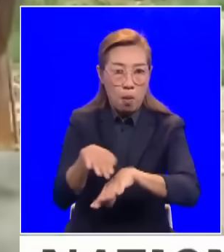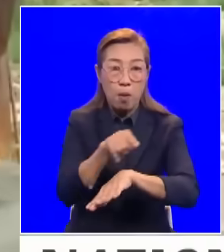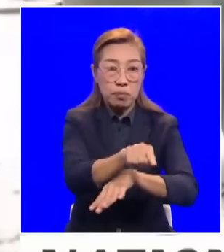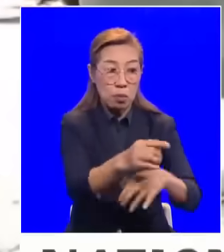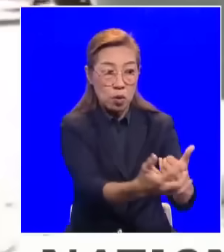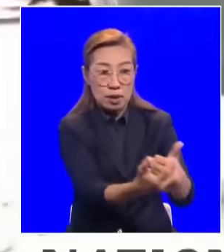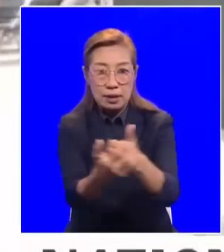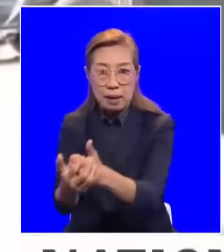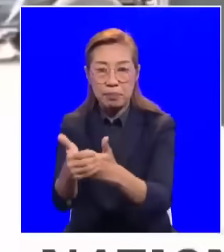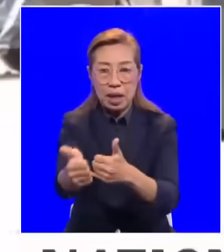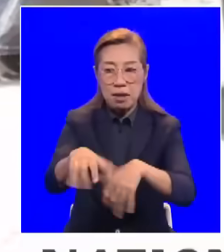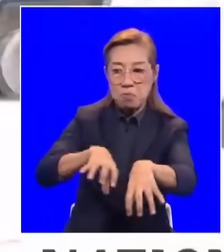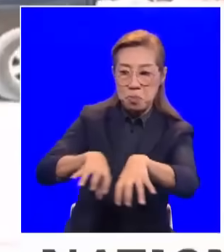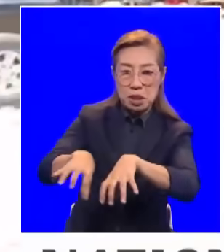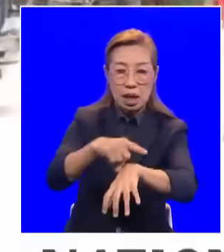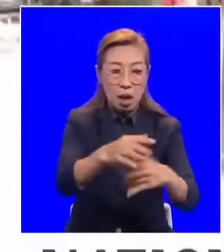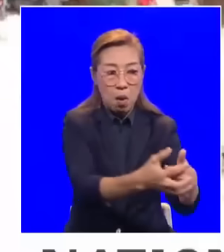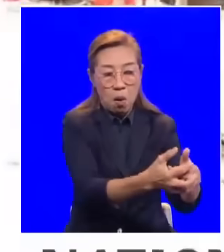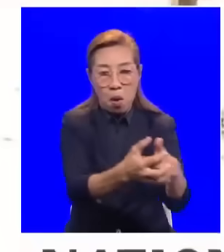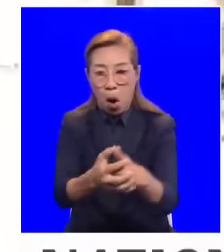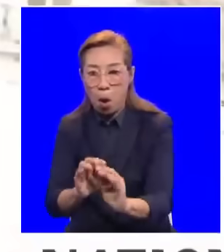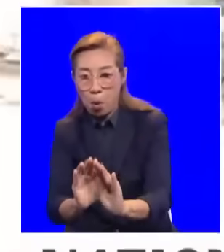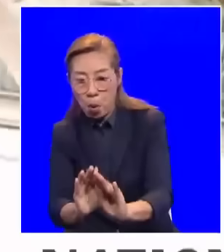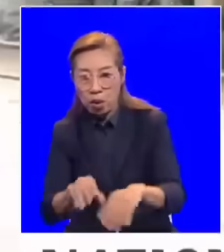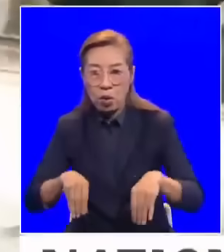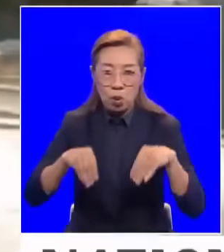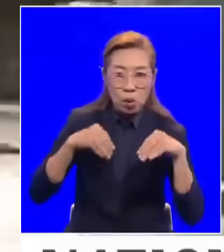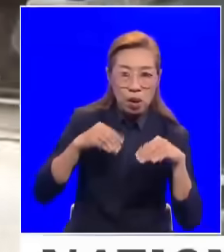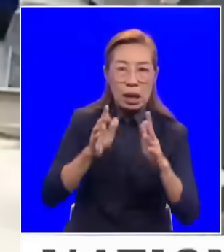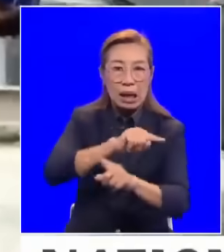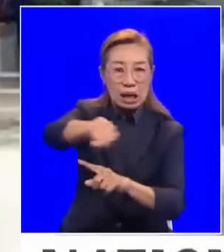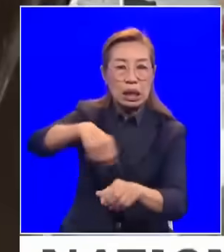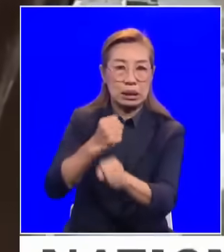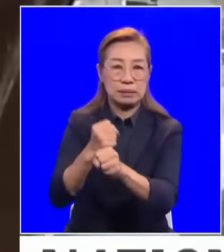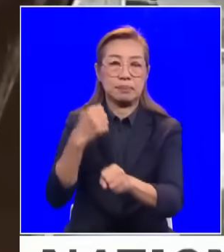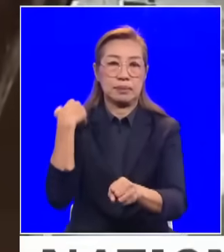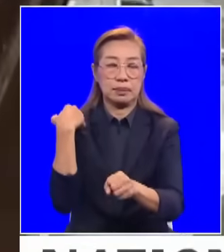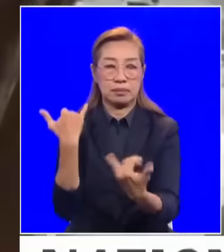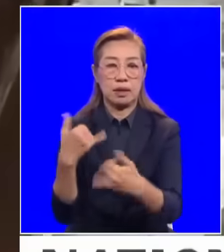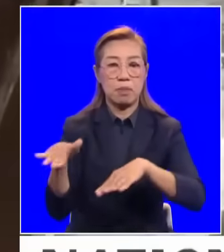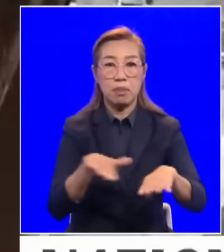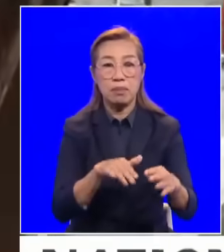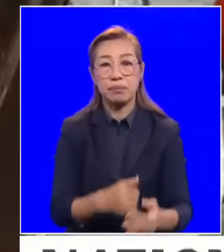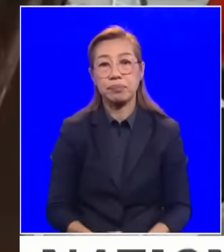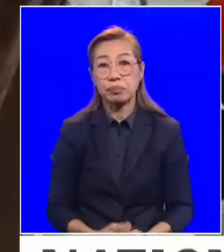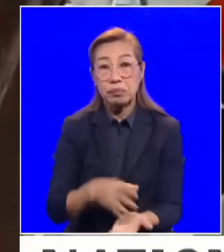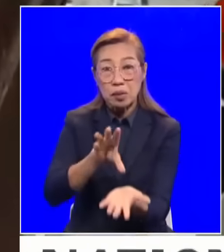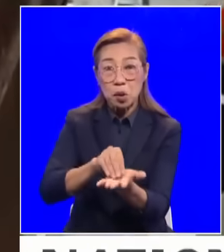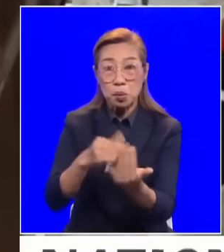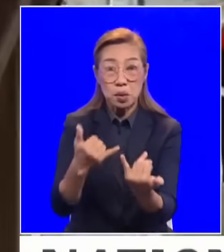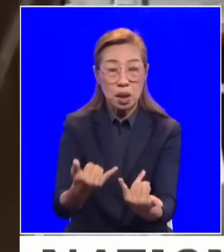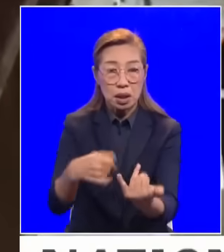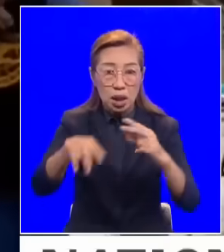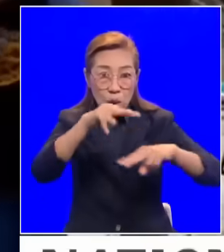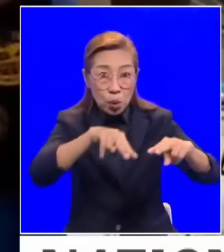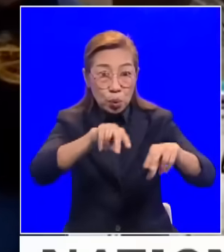คูลโซนวอร์มโซนเอาไว้เพื่อใช้ในการปฐมพยาบาลเบื้องต้นแล้วนะคะคือตอนนี้นะข้อมูลล่าสุดในการตรวจหาสั